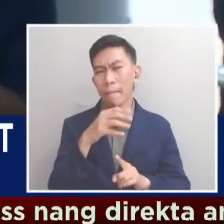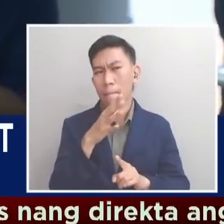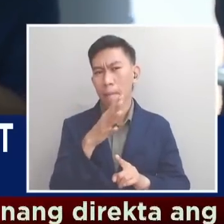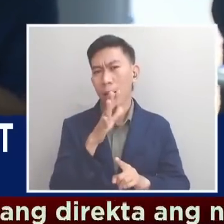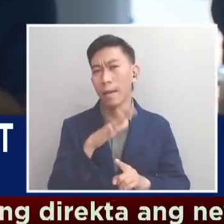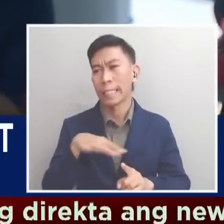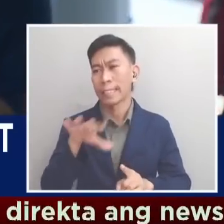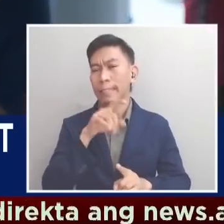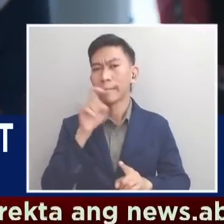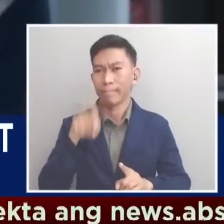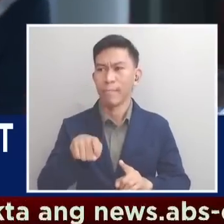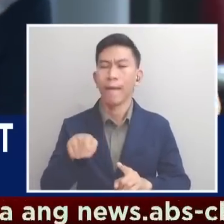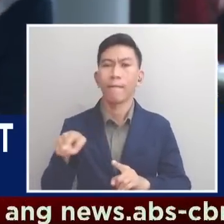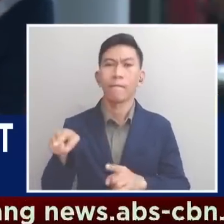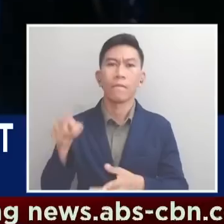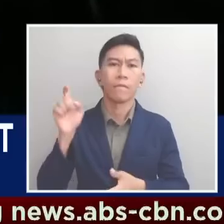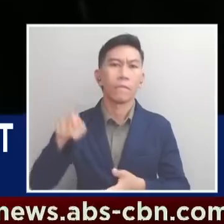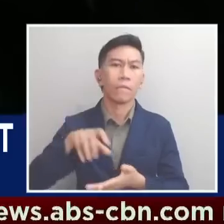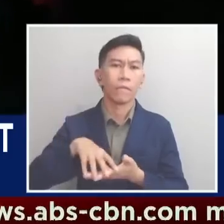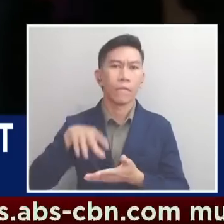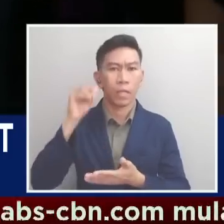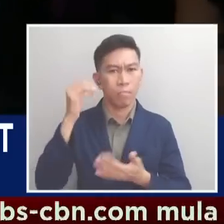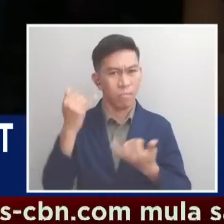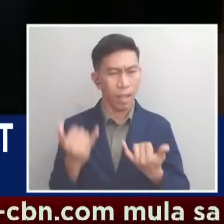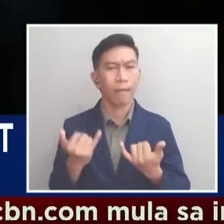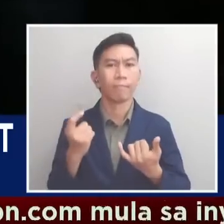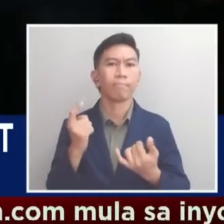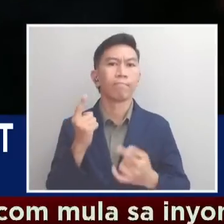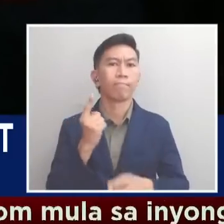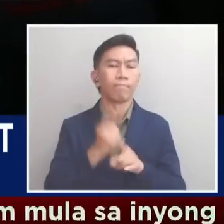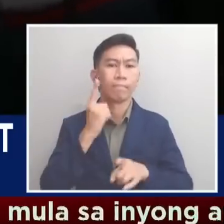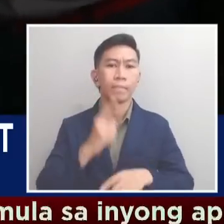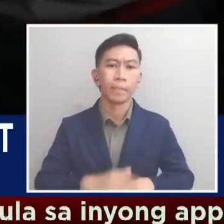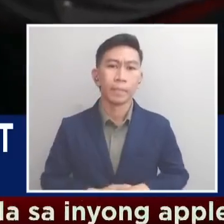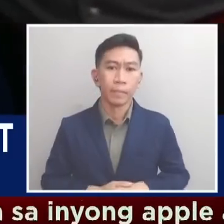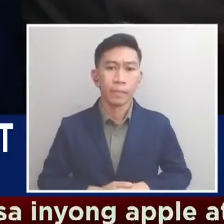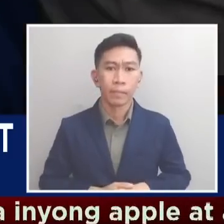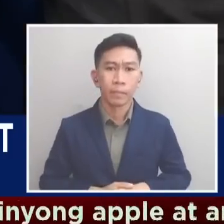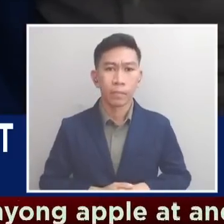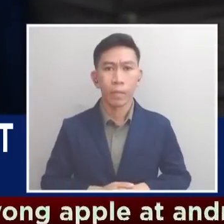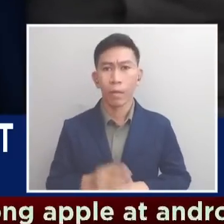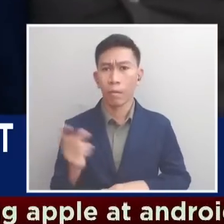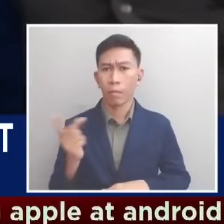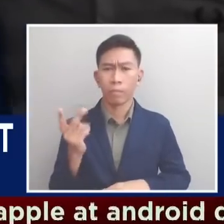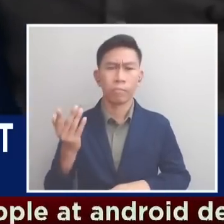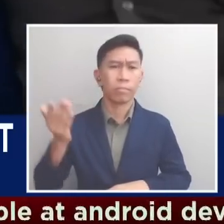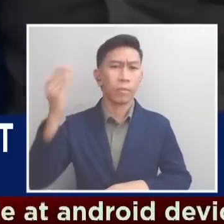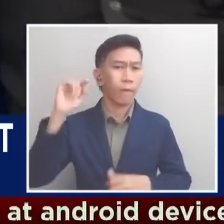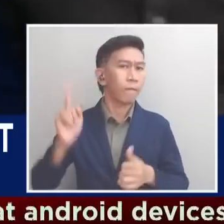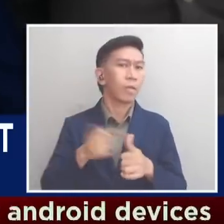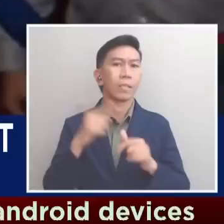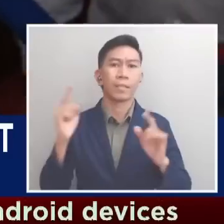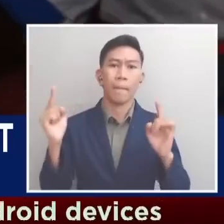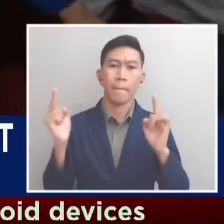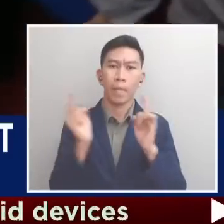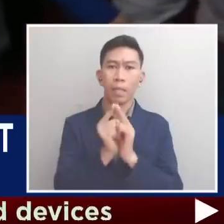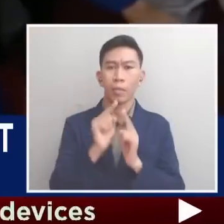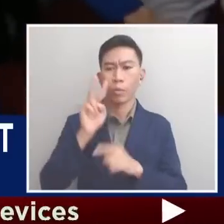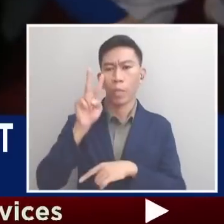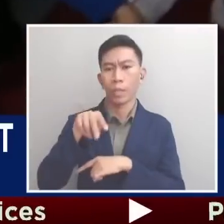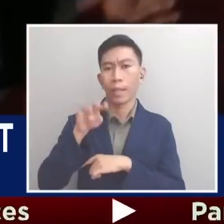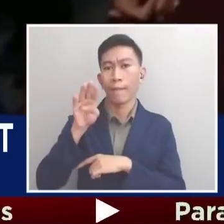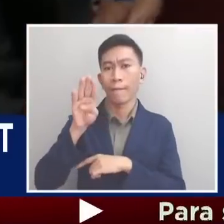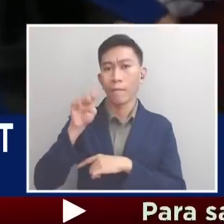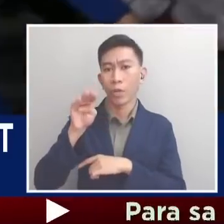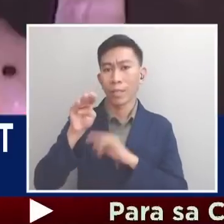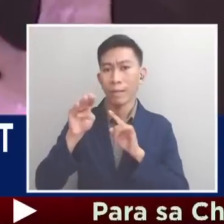yun. This is it. Unang nagkakilala at nagkaibigan sina Pocwang at O'Brien noong 2014 nang magsama sa